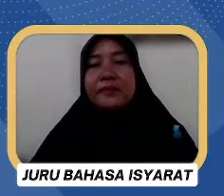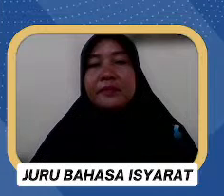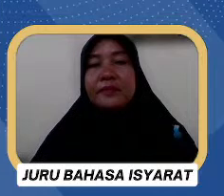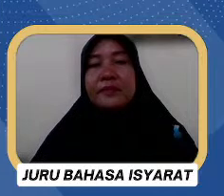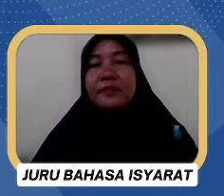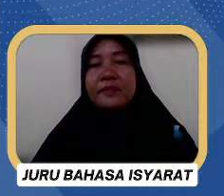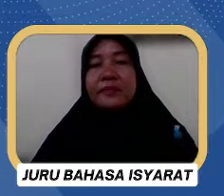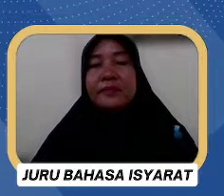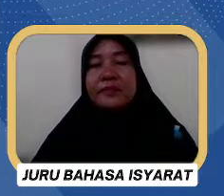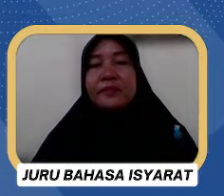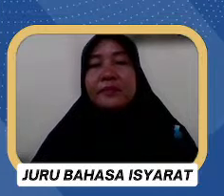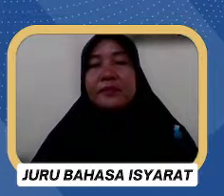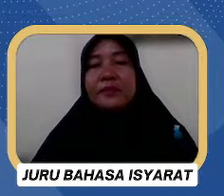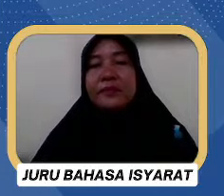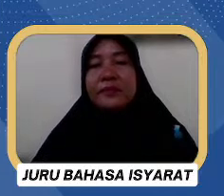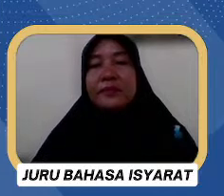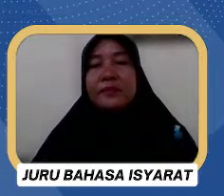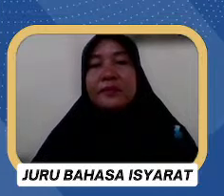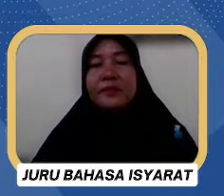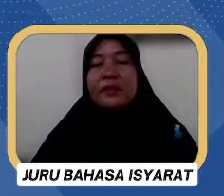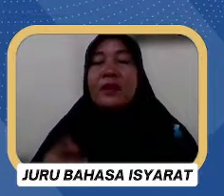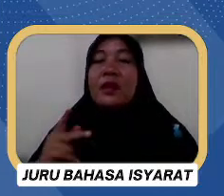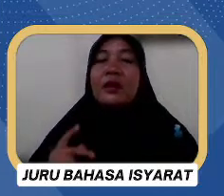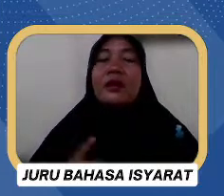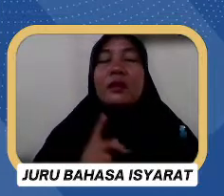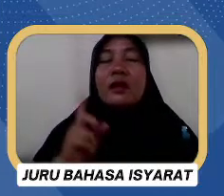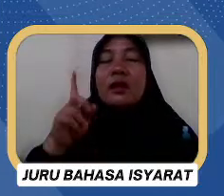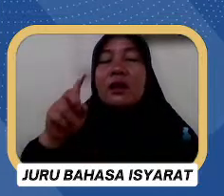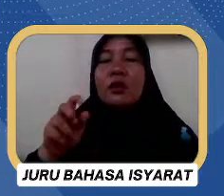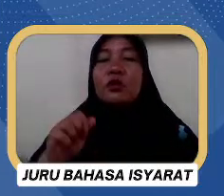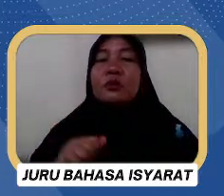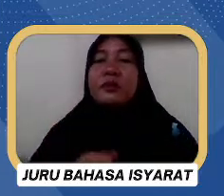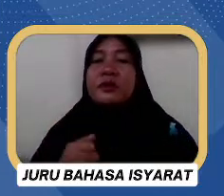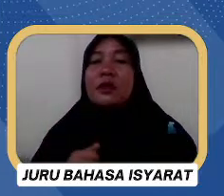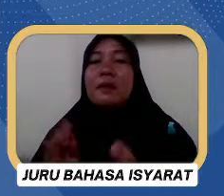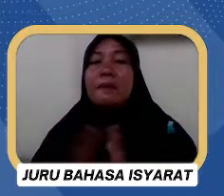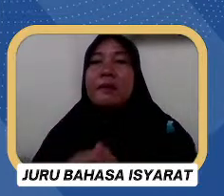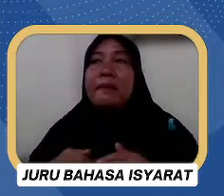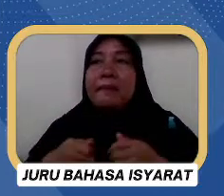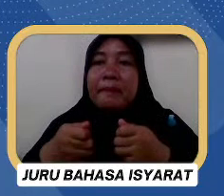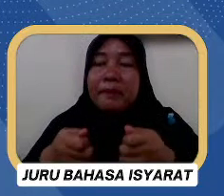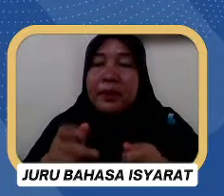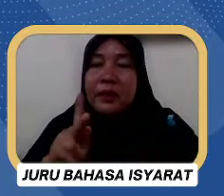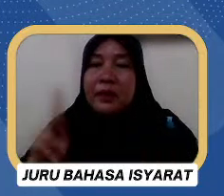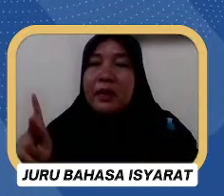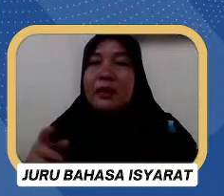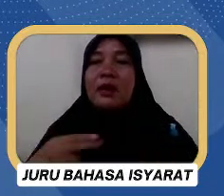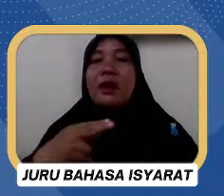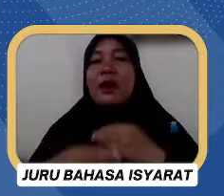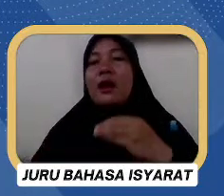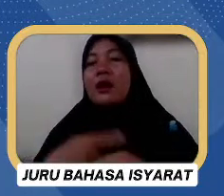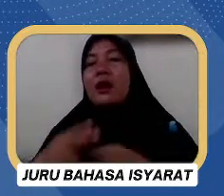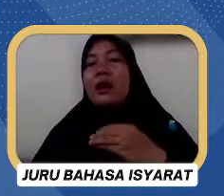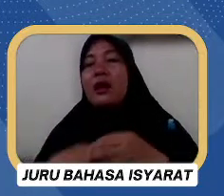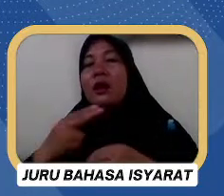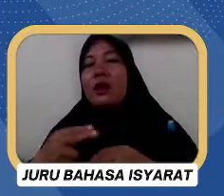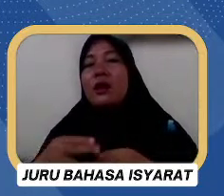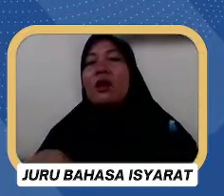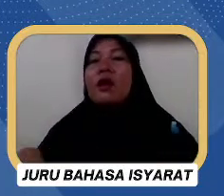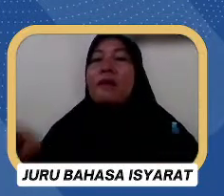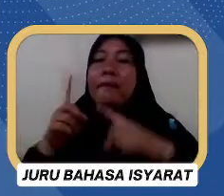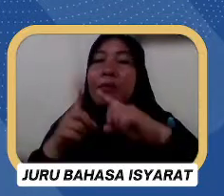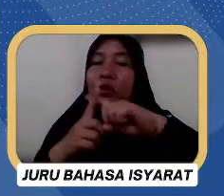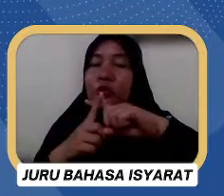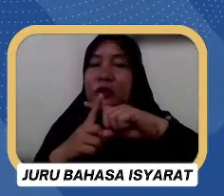dalam artian bahwa mampu memberikan hal positif kepada audiens yang menjadi target kita. Yang benar itu seperti apa? Tidak